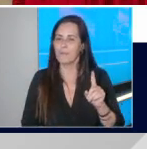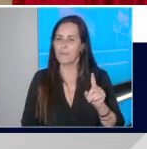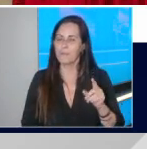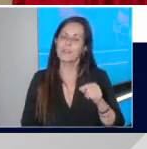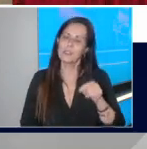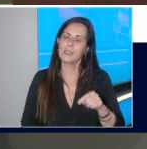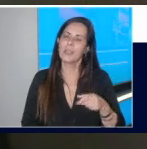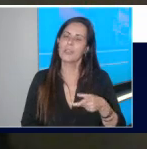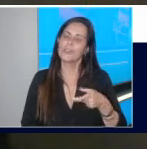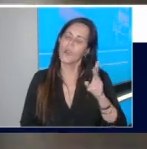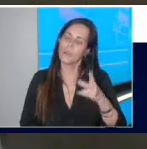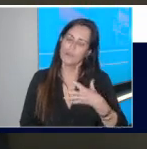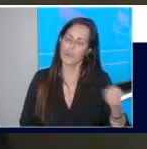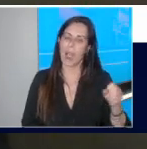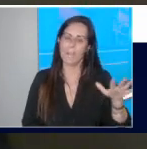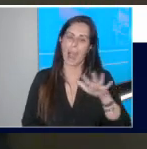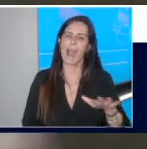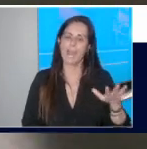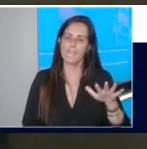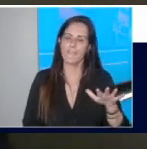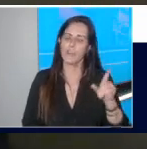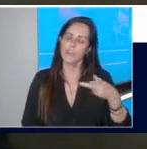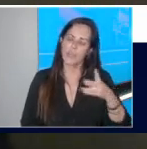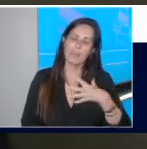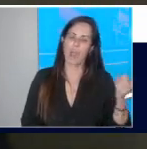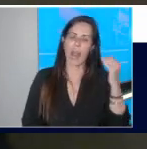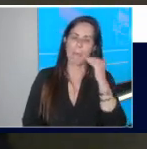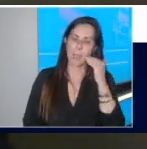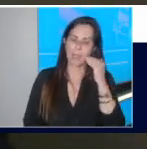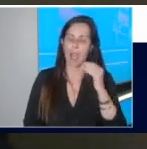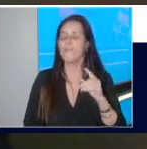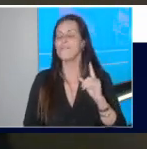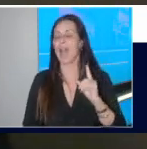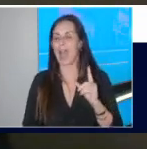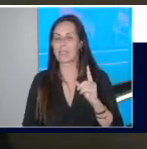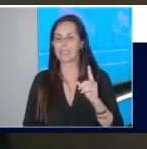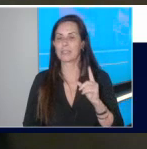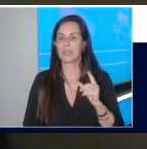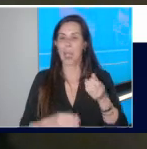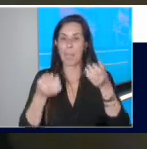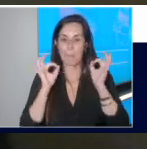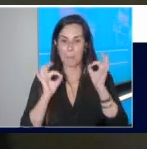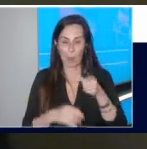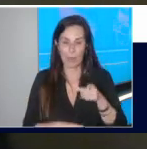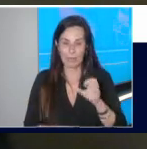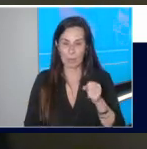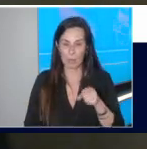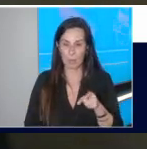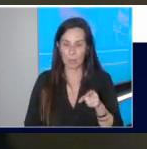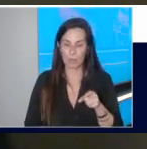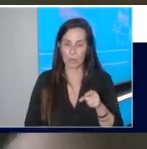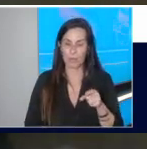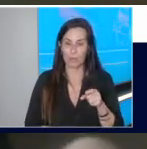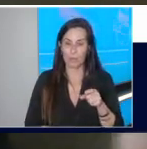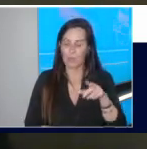יותר לכיוון המערבי, של הקואליציה של ארצות הברית. ואז במיוחד אם הוא